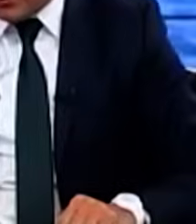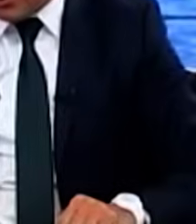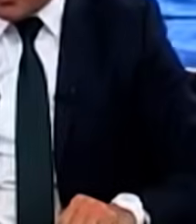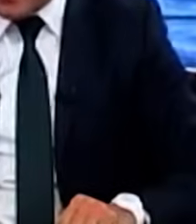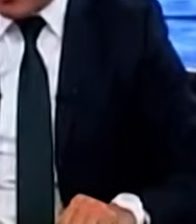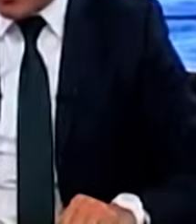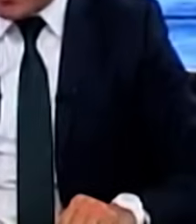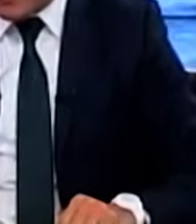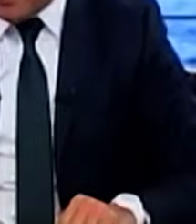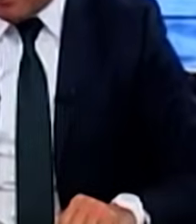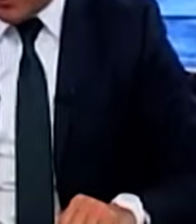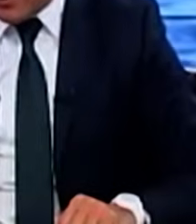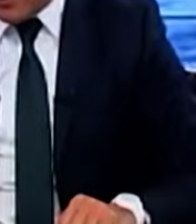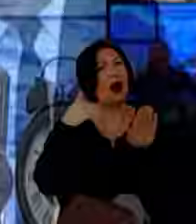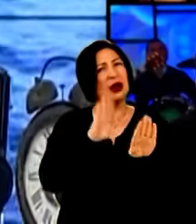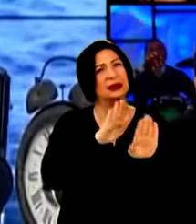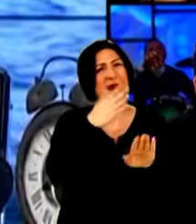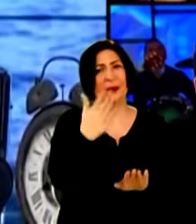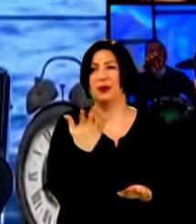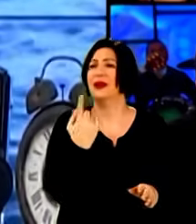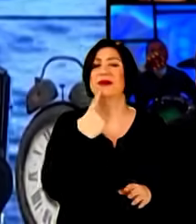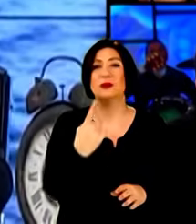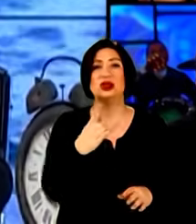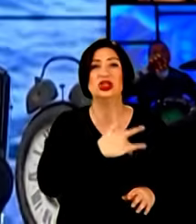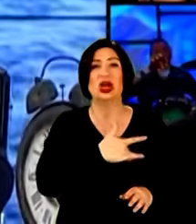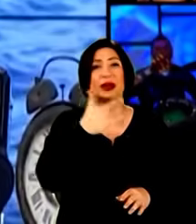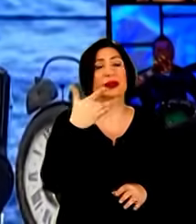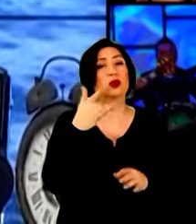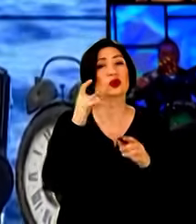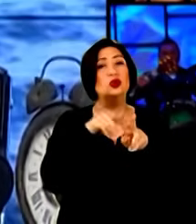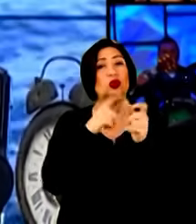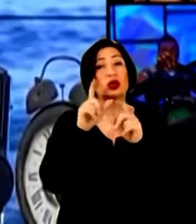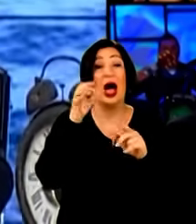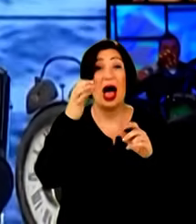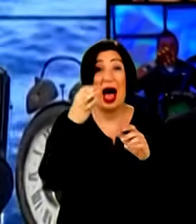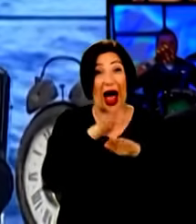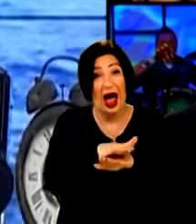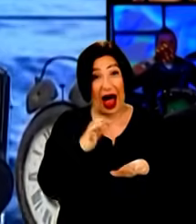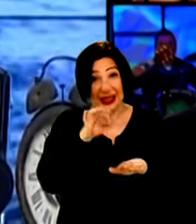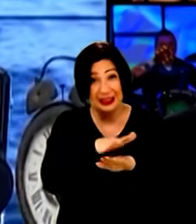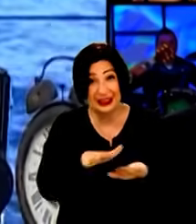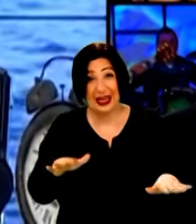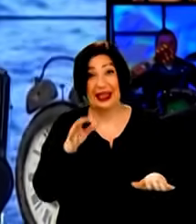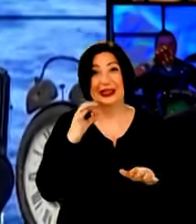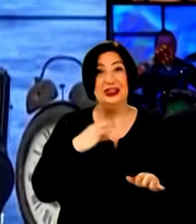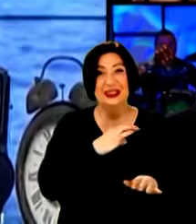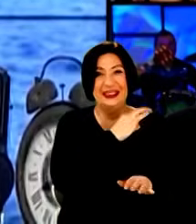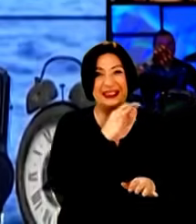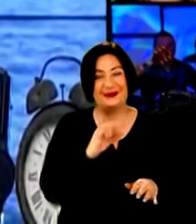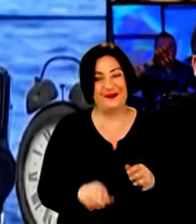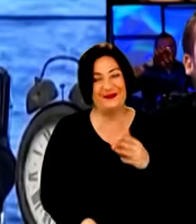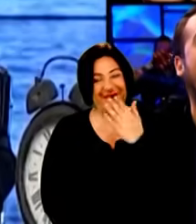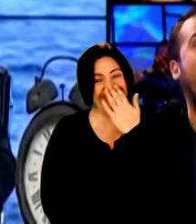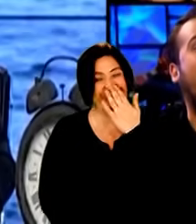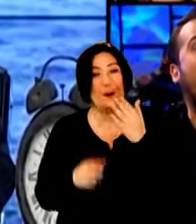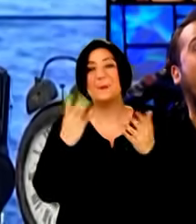sonuna kadar düşüncenizin arkasındayım. Ne demiş Can Yücel Üstadımız? Altını ser, incisi demiş.